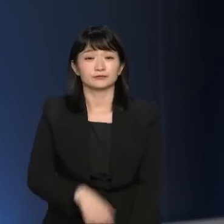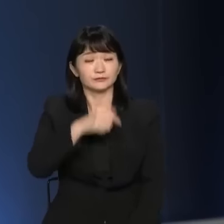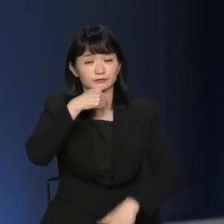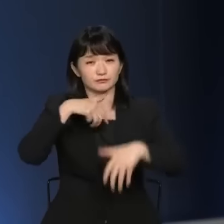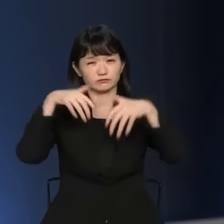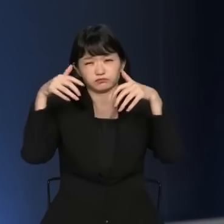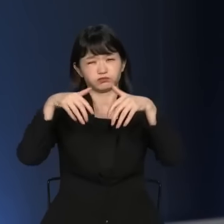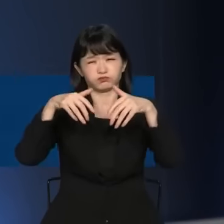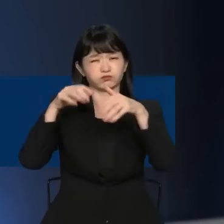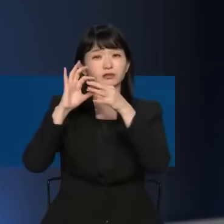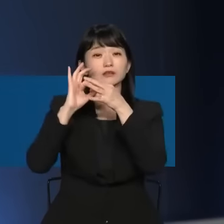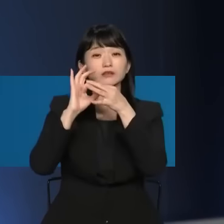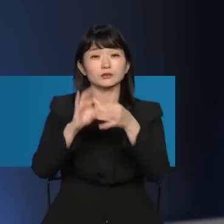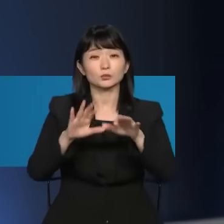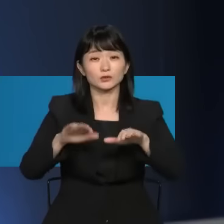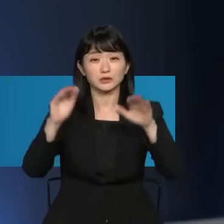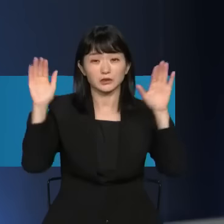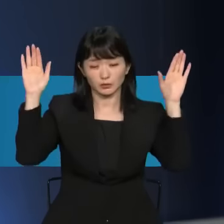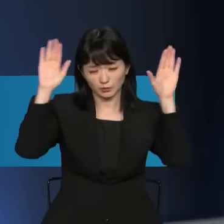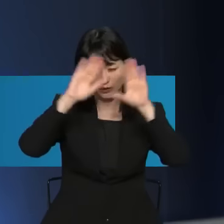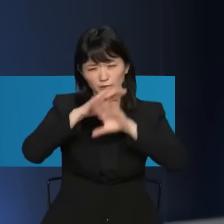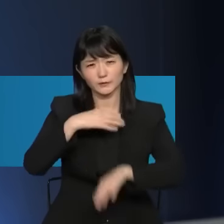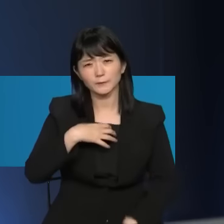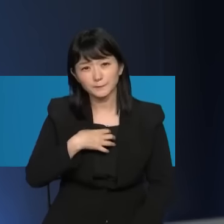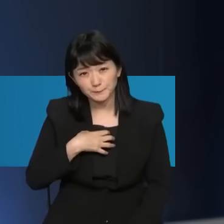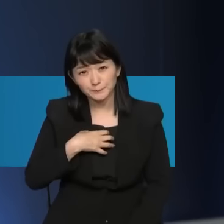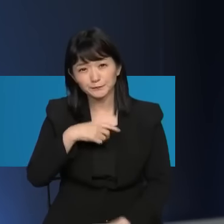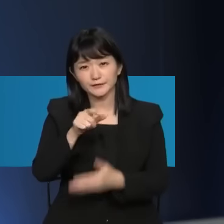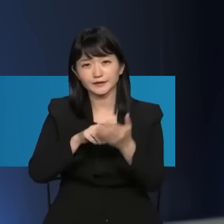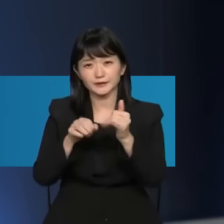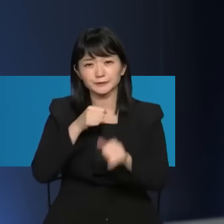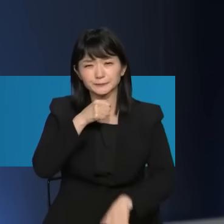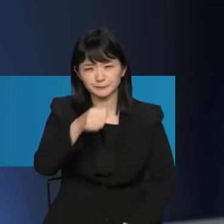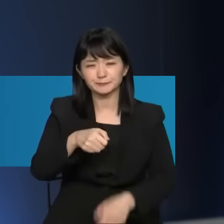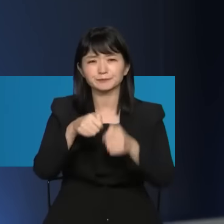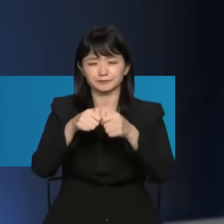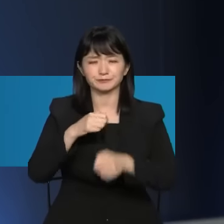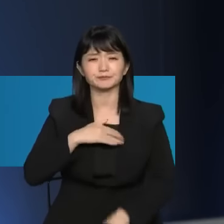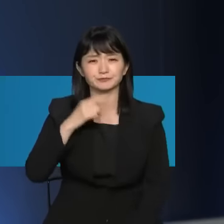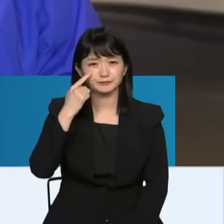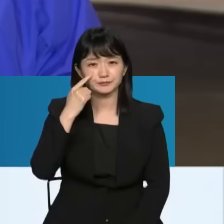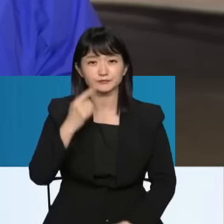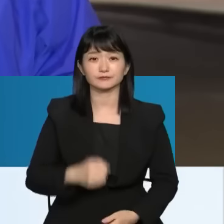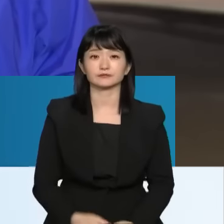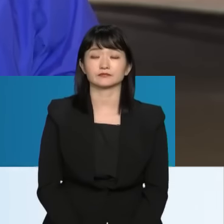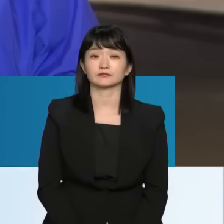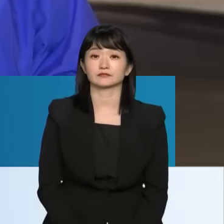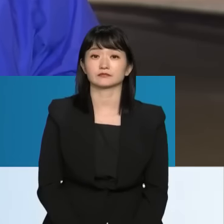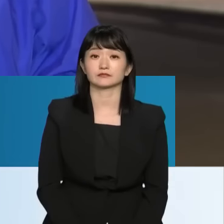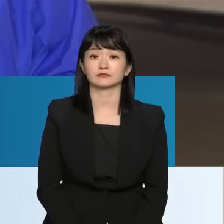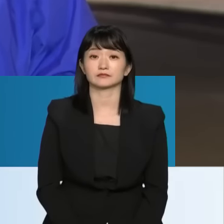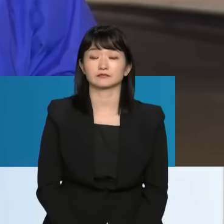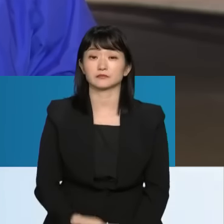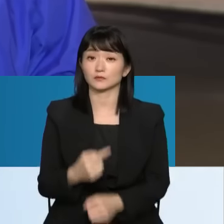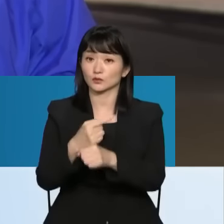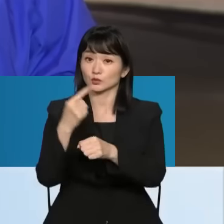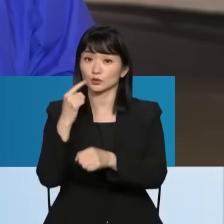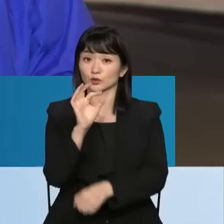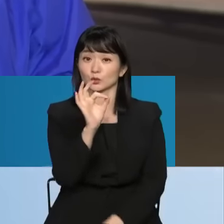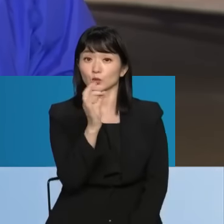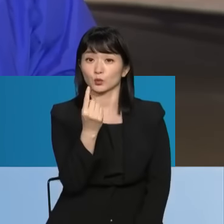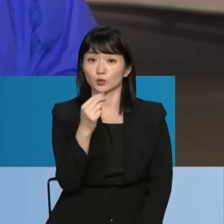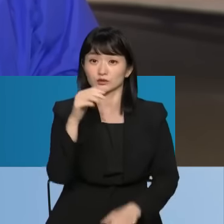네, 비가 계속 오고 있어서 오늘 밤도 걱정인데요. 취재 기자 연결해서 자세히 알아보겠습니다. 자, 조보경 기자, 작년